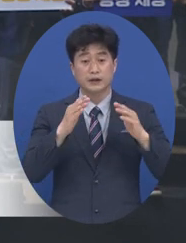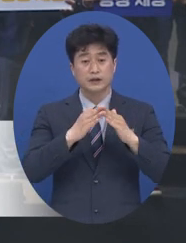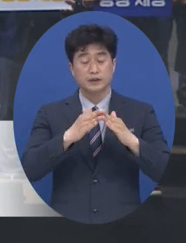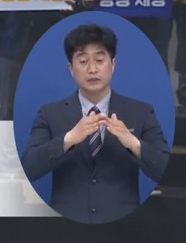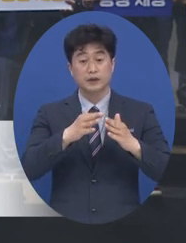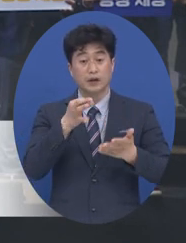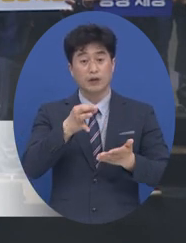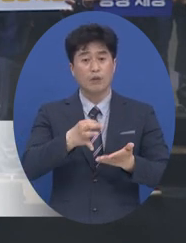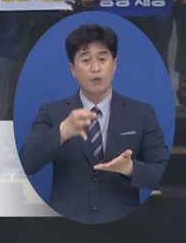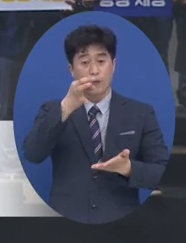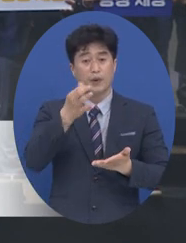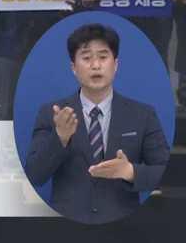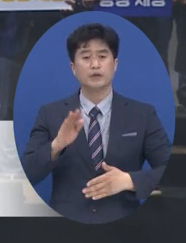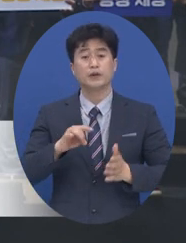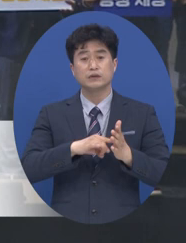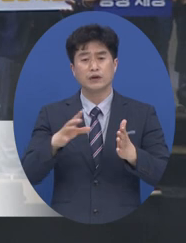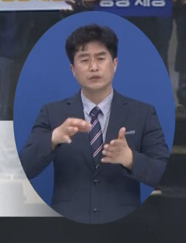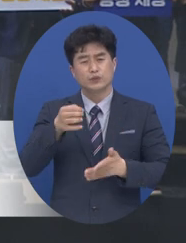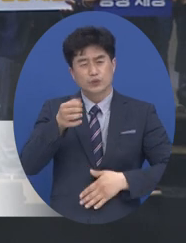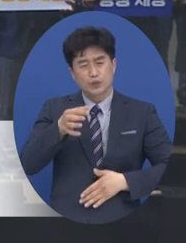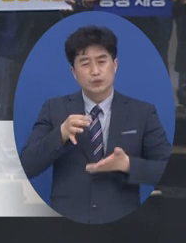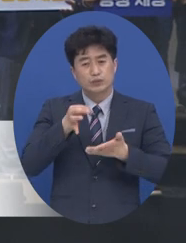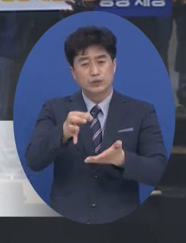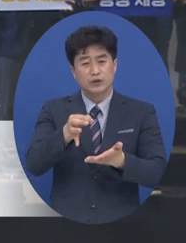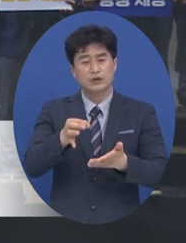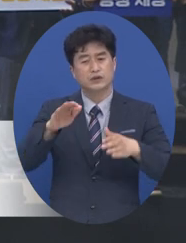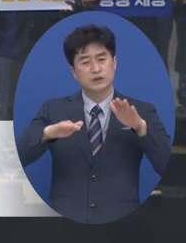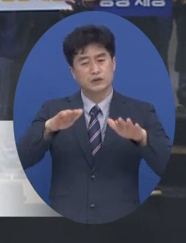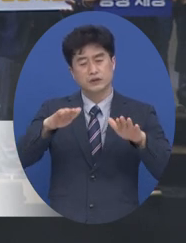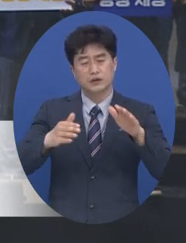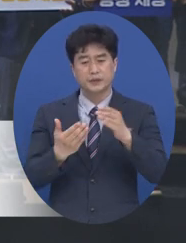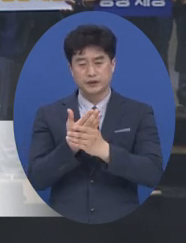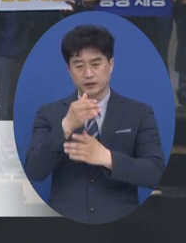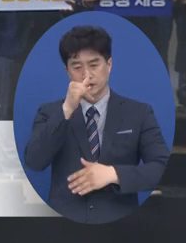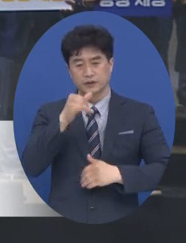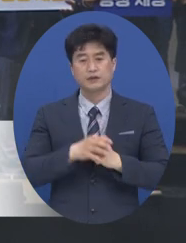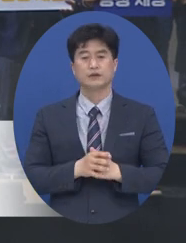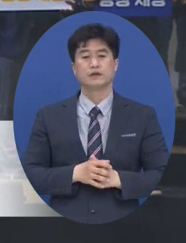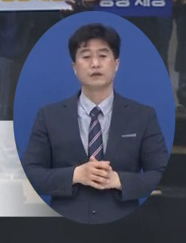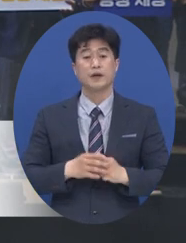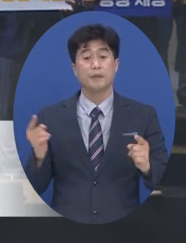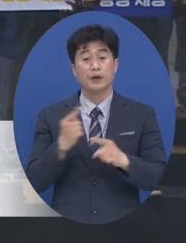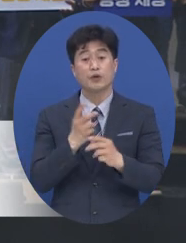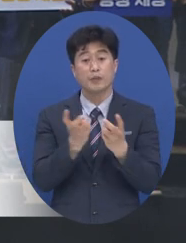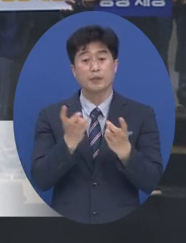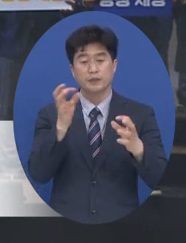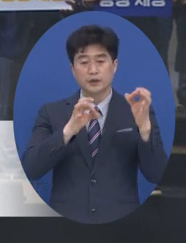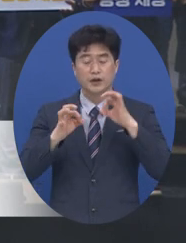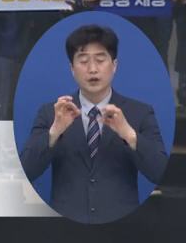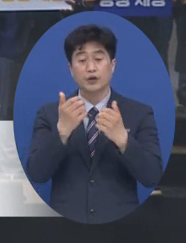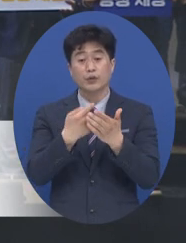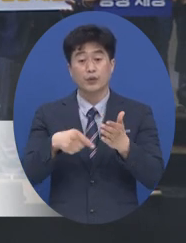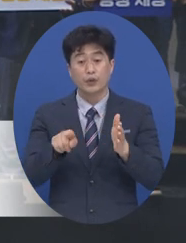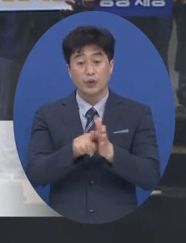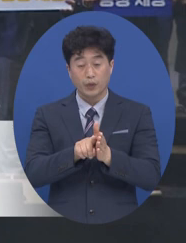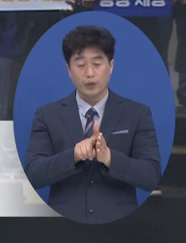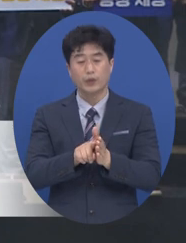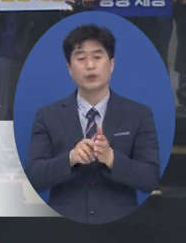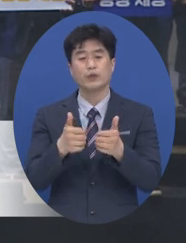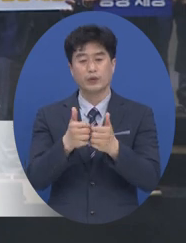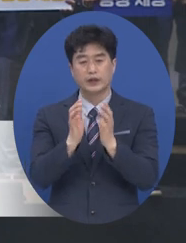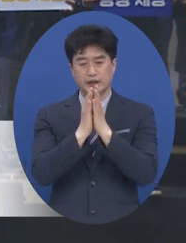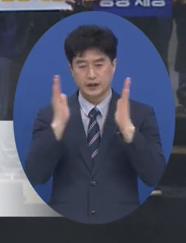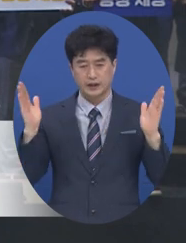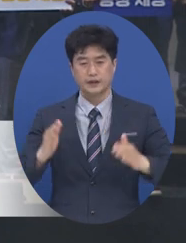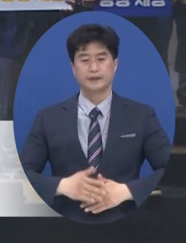높더라도 오히려 세금을 적게 내는 불균형 현상이 발생하고 있는데요 개선 방안을 찾기 위한 토론회가 열렸습니다 보도에